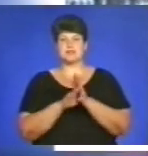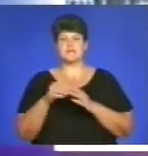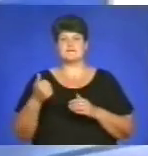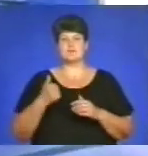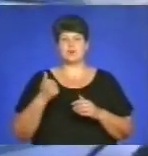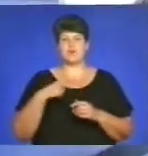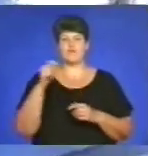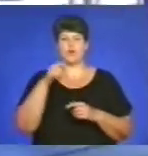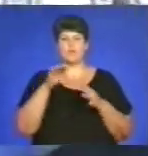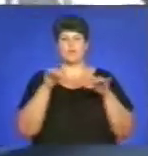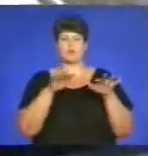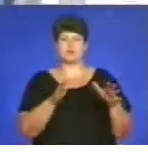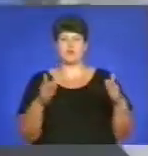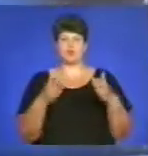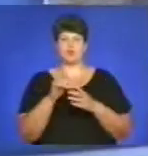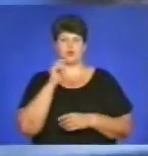України.